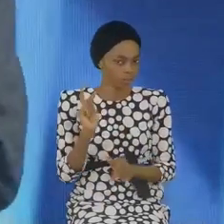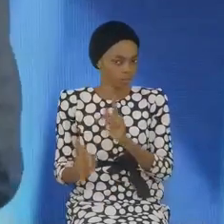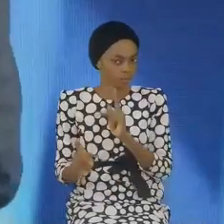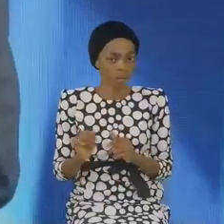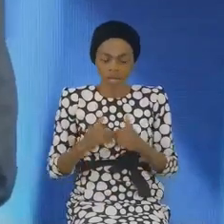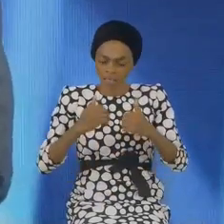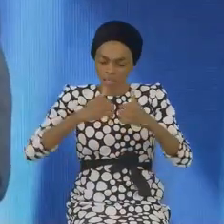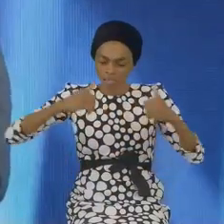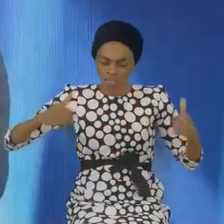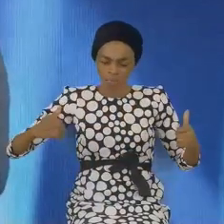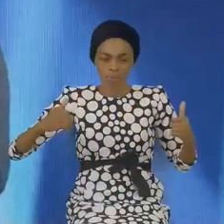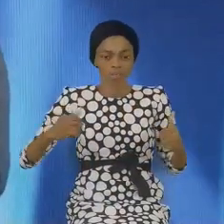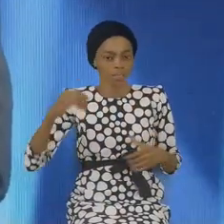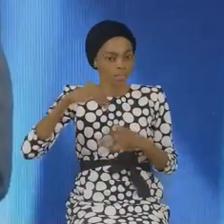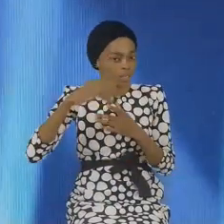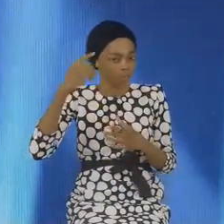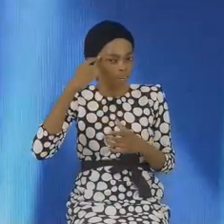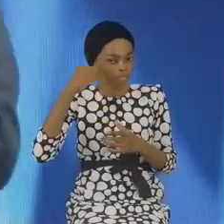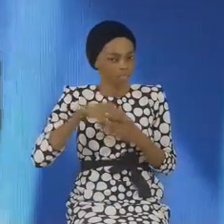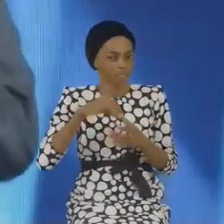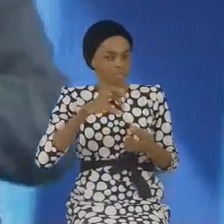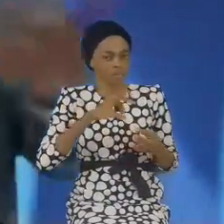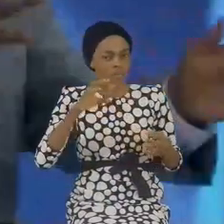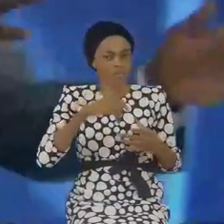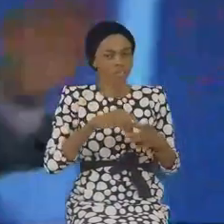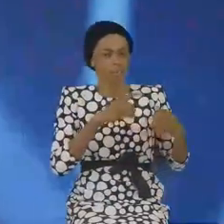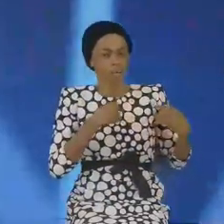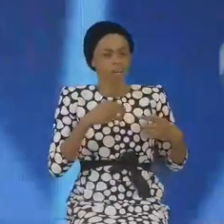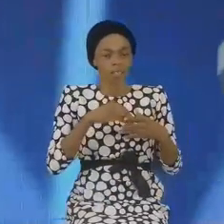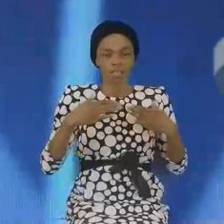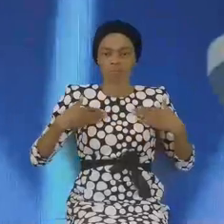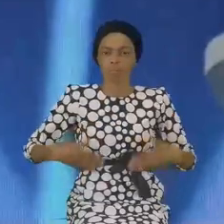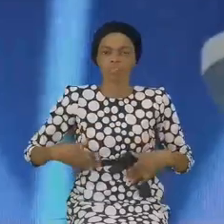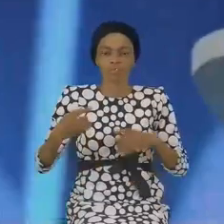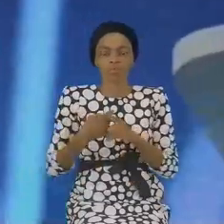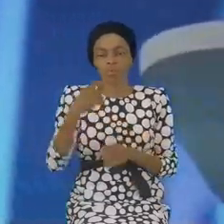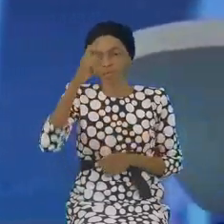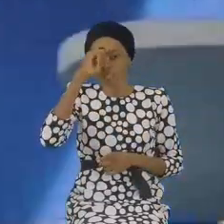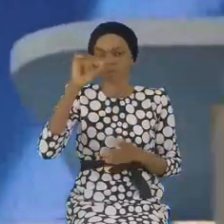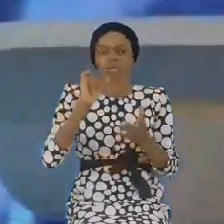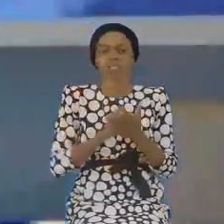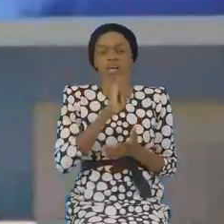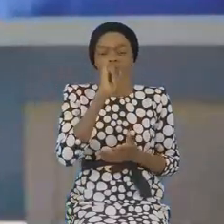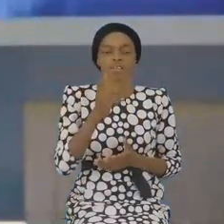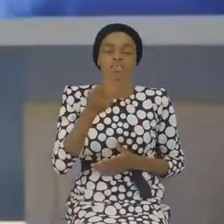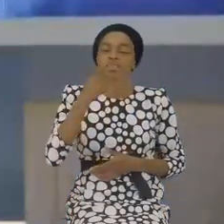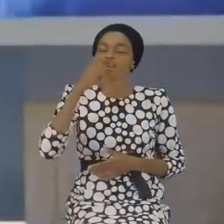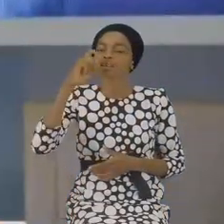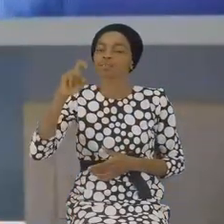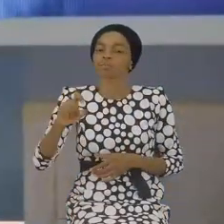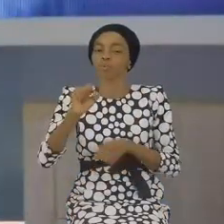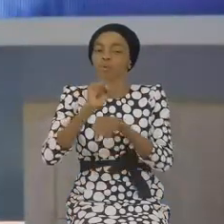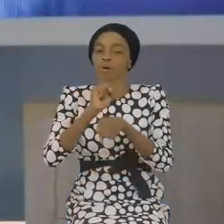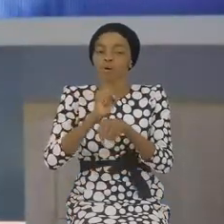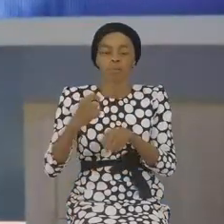séparés dans leur esprit, dans leur cœur, dans leur corps d'Égypte. Ça c'est la charge, l'ordre que nous avons reçu.